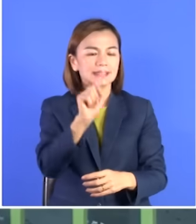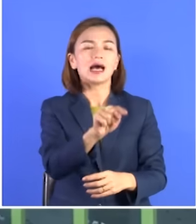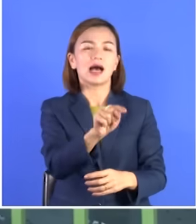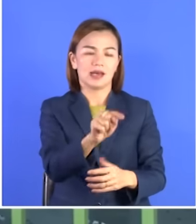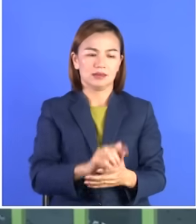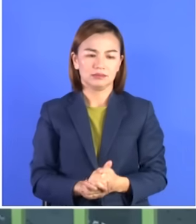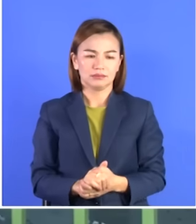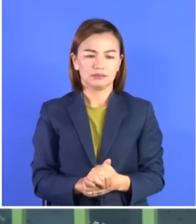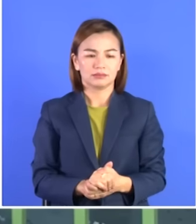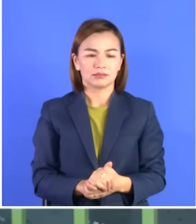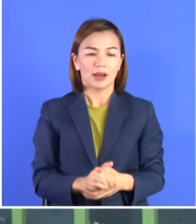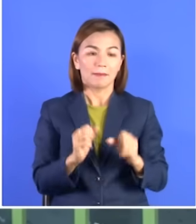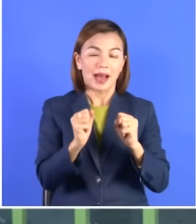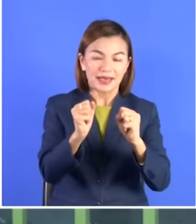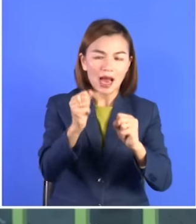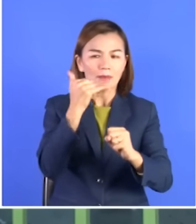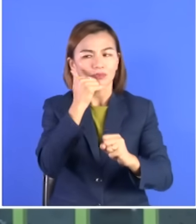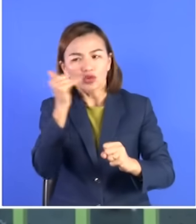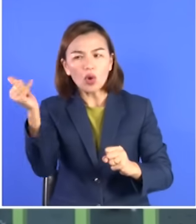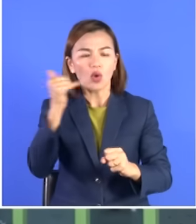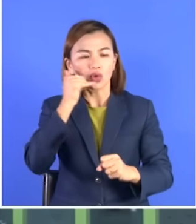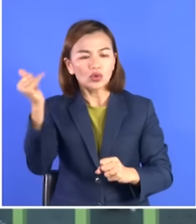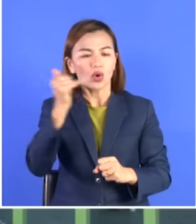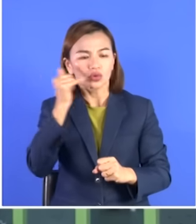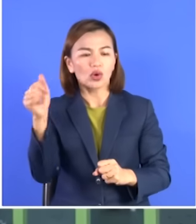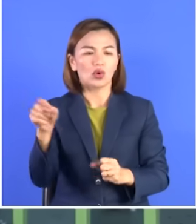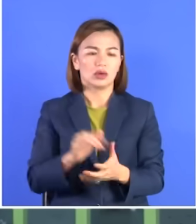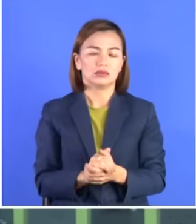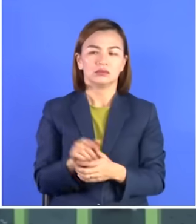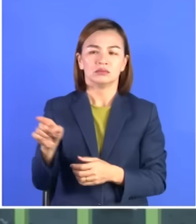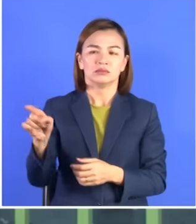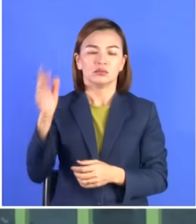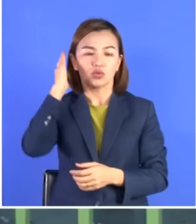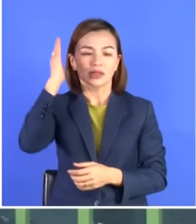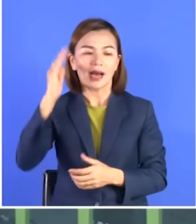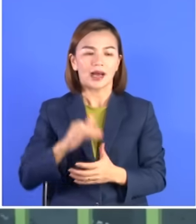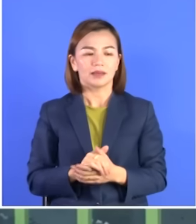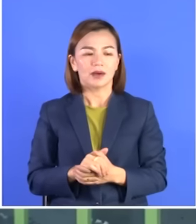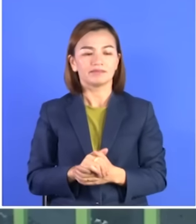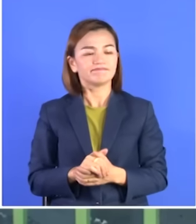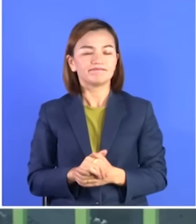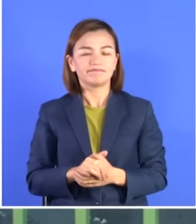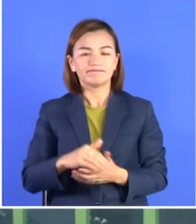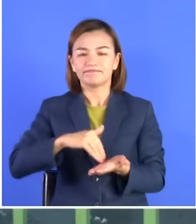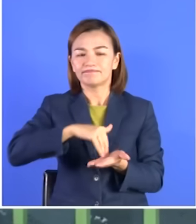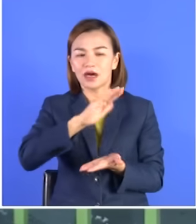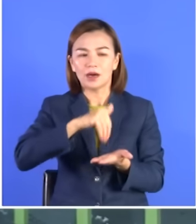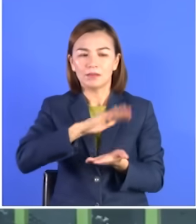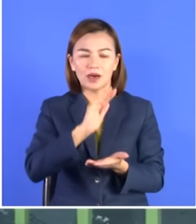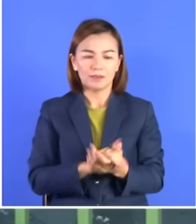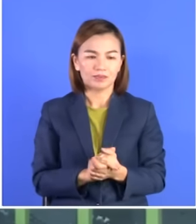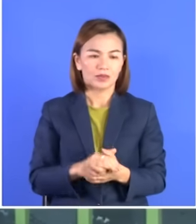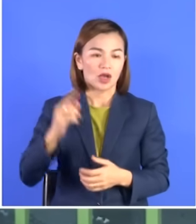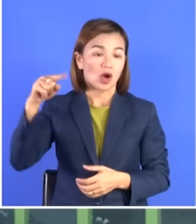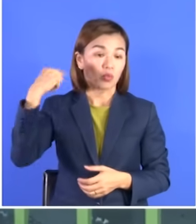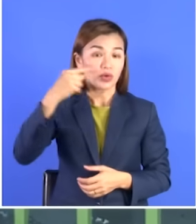คือพยายามติดต่อพี่เข้าใคนจะไปคนไม่เอาแล้วอ่ะอือืแล้วพี่ผู้หญิงเขาได้ติดต่อพี่บ้างมั้ยคะ